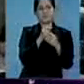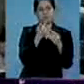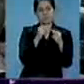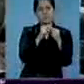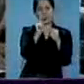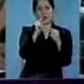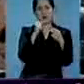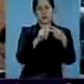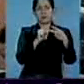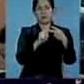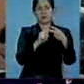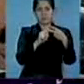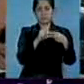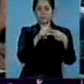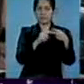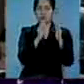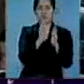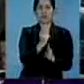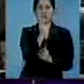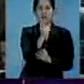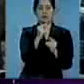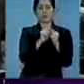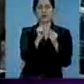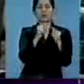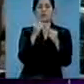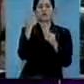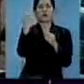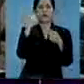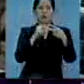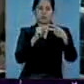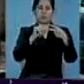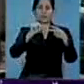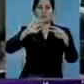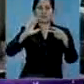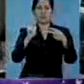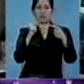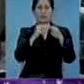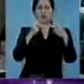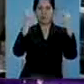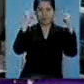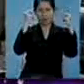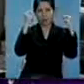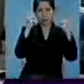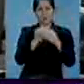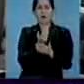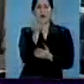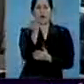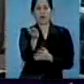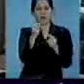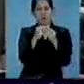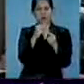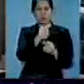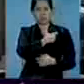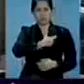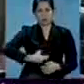นึ่งเป็นปลัดกระทรวงยุติธรรมเป็นนายกรัฐมนตรีขอพึ่งพระบารมีเพื่อดับทุกข์ไม่ต้อง